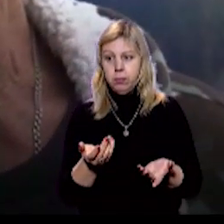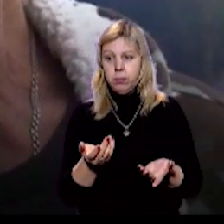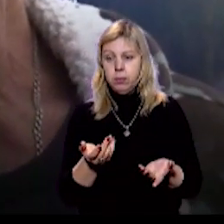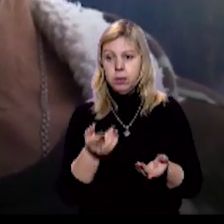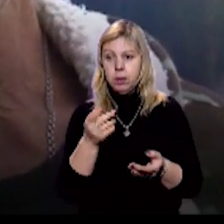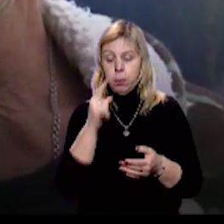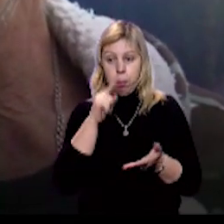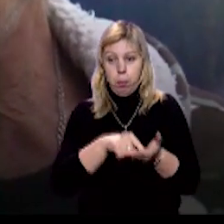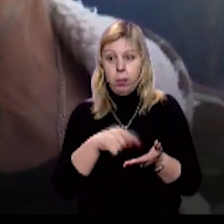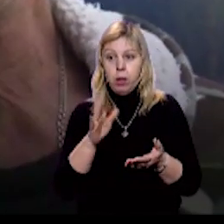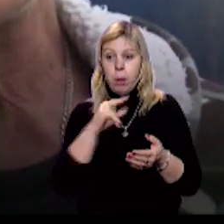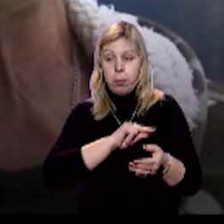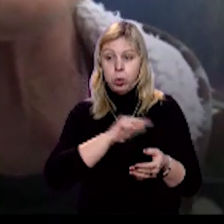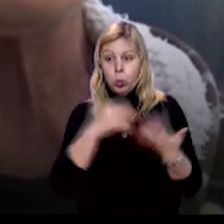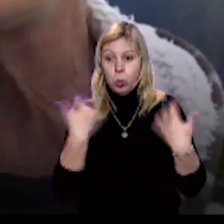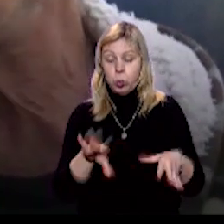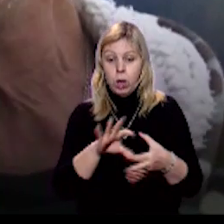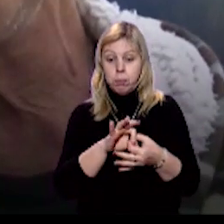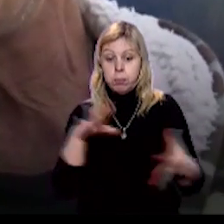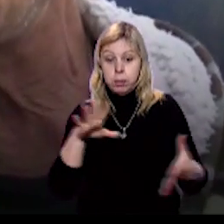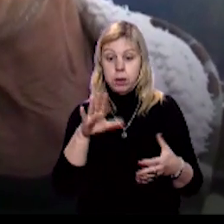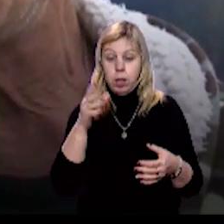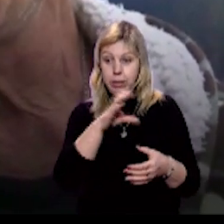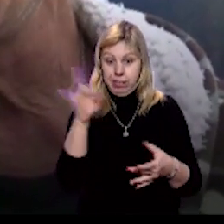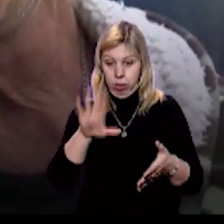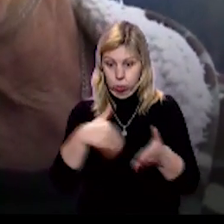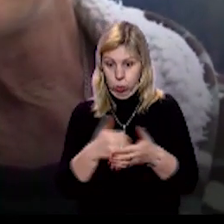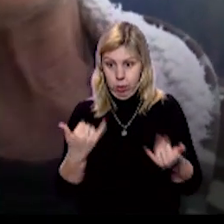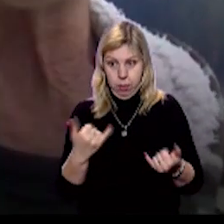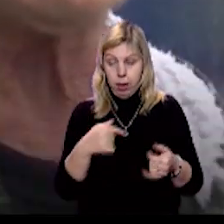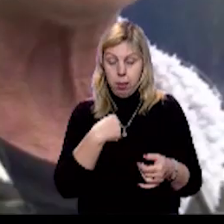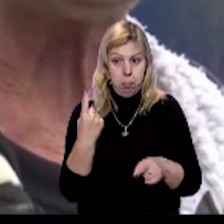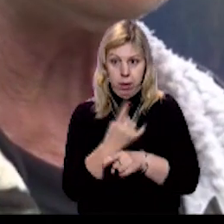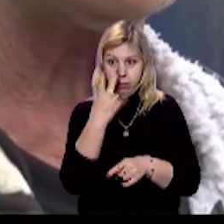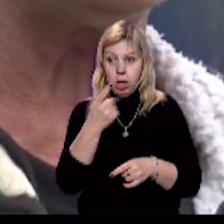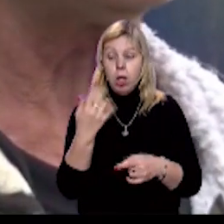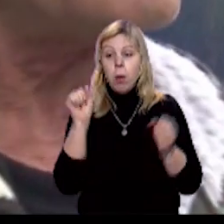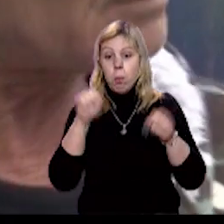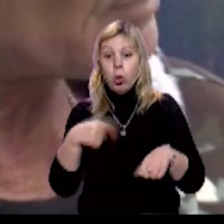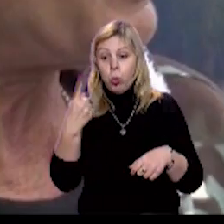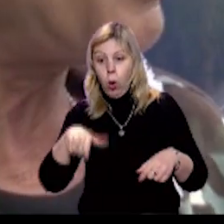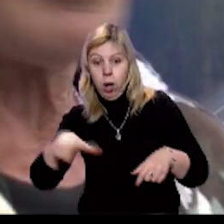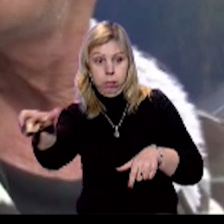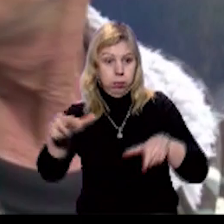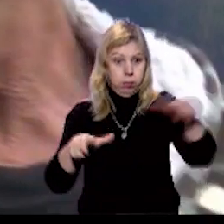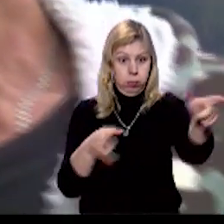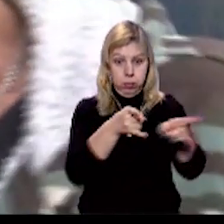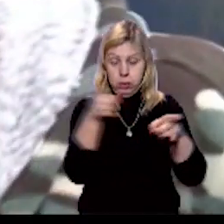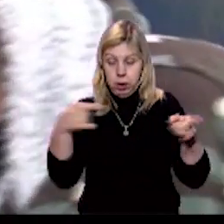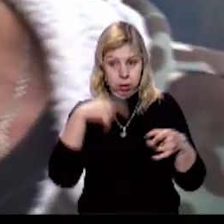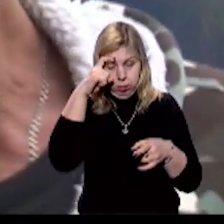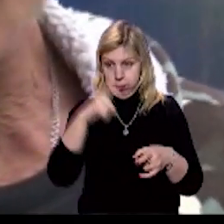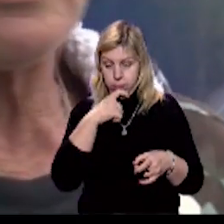вперше опинився, хоча працюю з часів розпаду Радянського Союзу. Тут одна смуга, тут ще інша. І мені не ясно, хто і